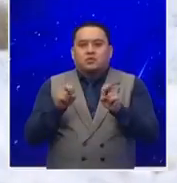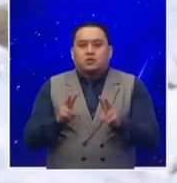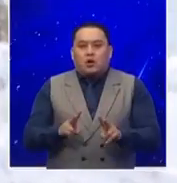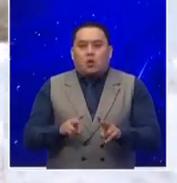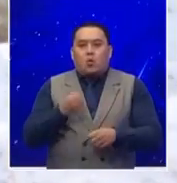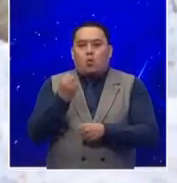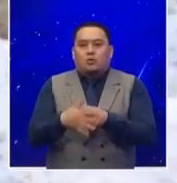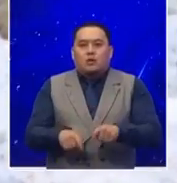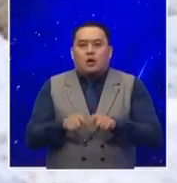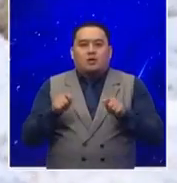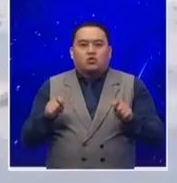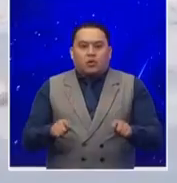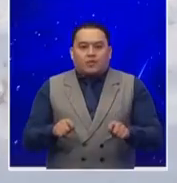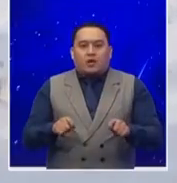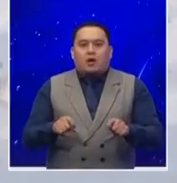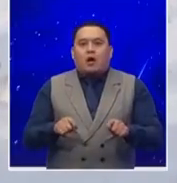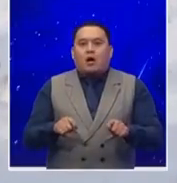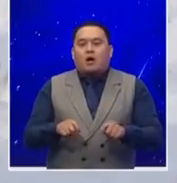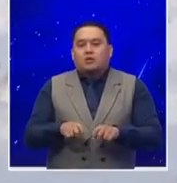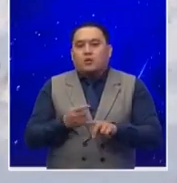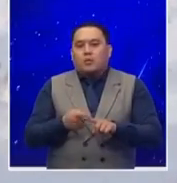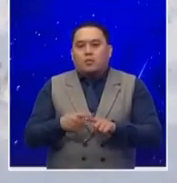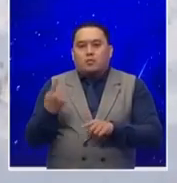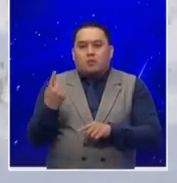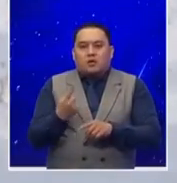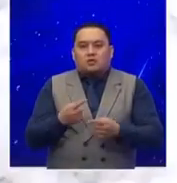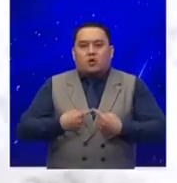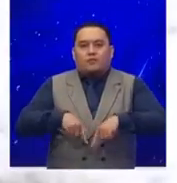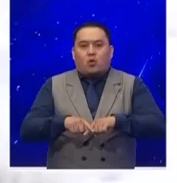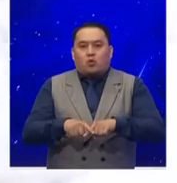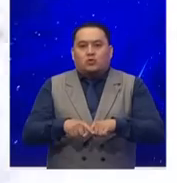арнайы орталық ашуды ұсынған. Қараусыз қалған төрт аяқтыларды бір мекемеге